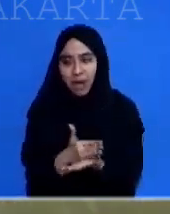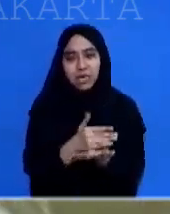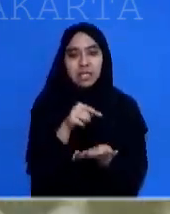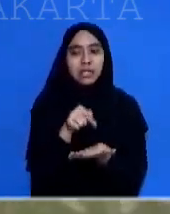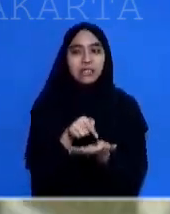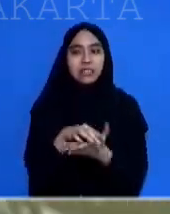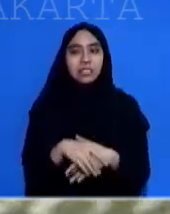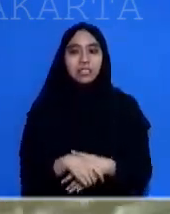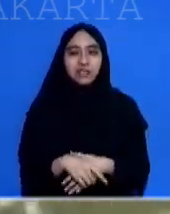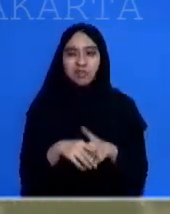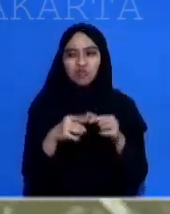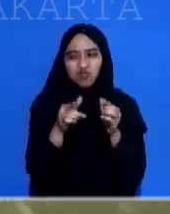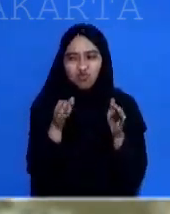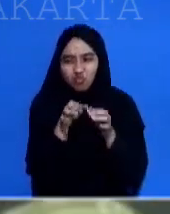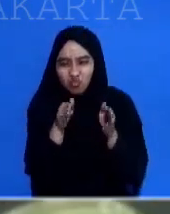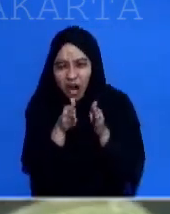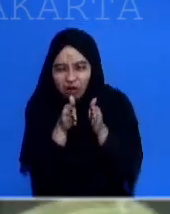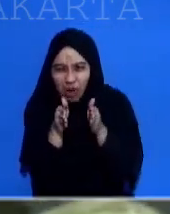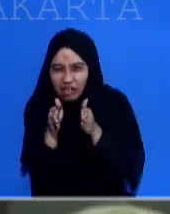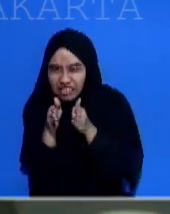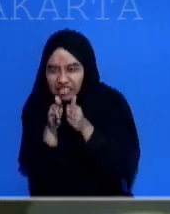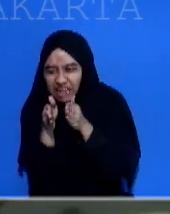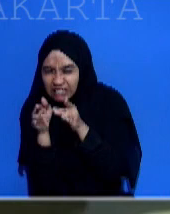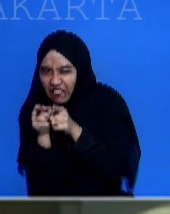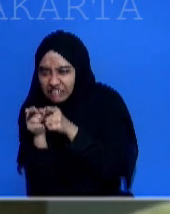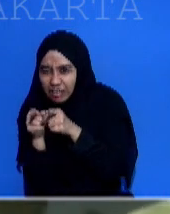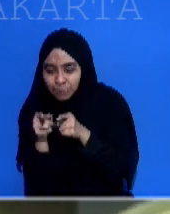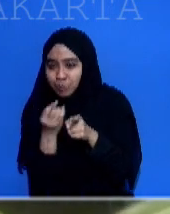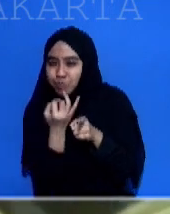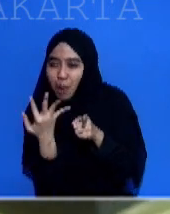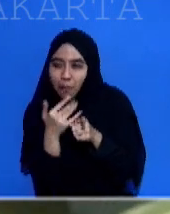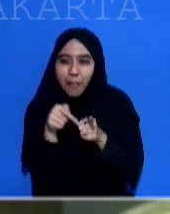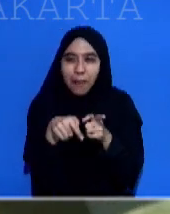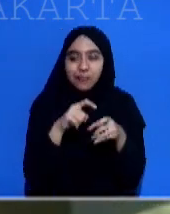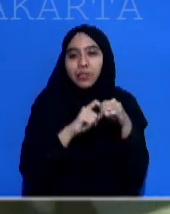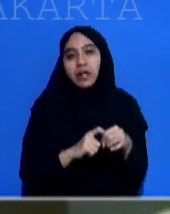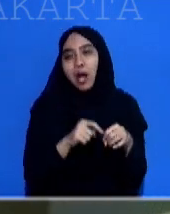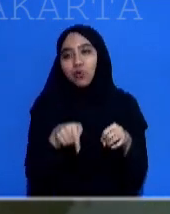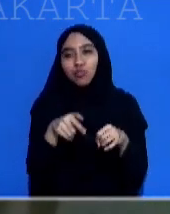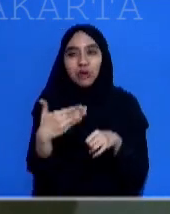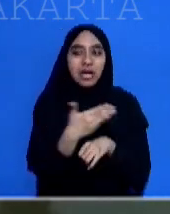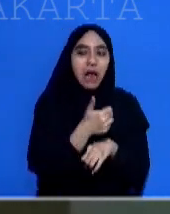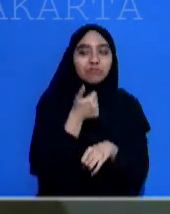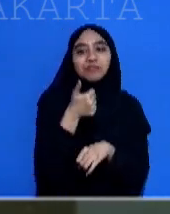buyaan, glondong, nyari lan sak piturutipun. Lumantar cara menika kanyata ubenging ekonomi